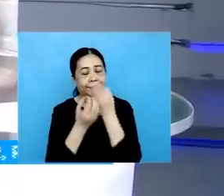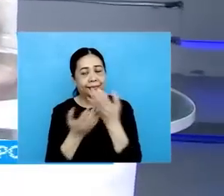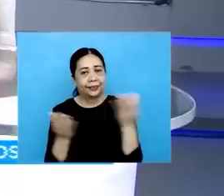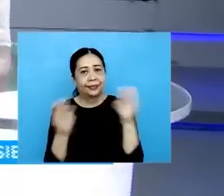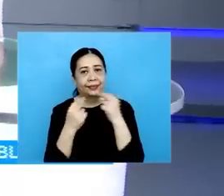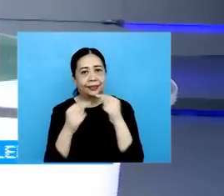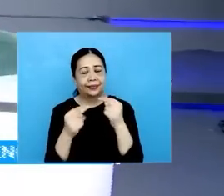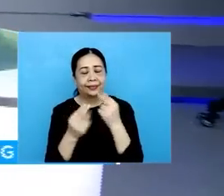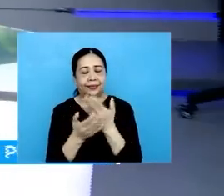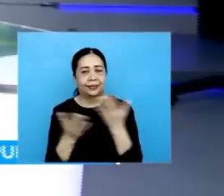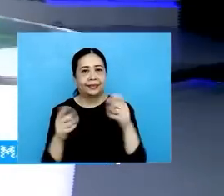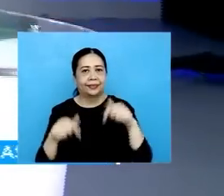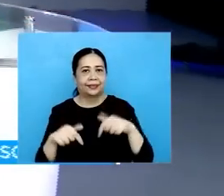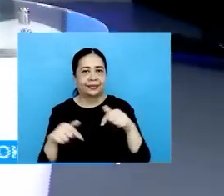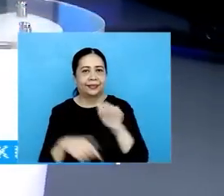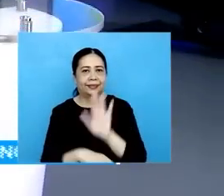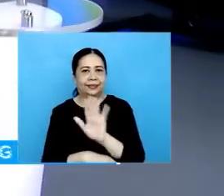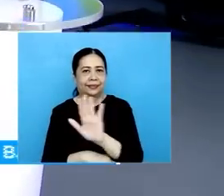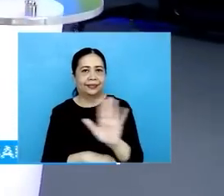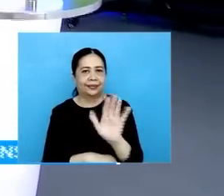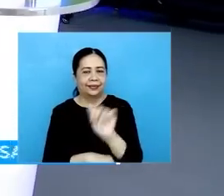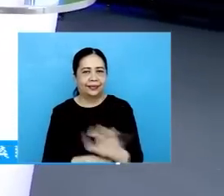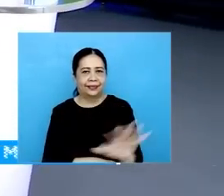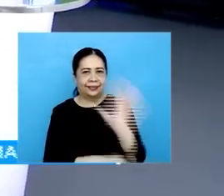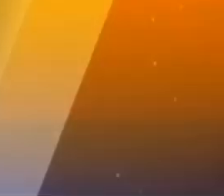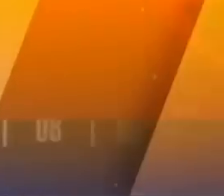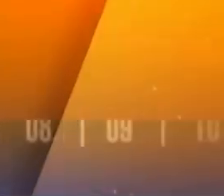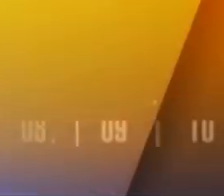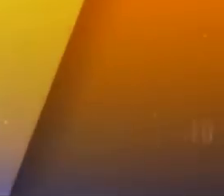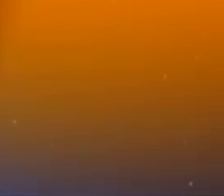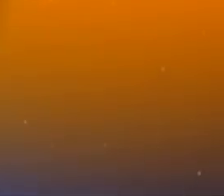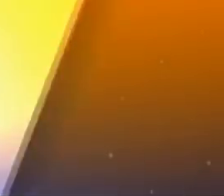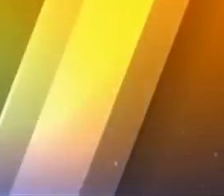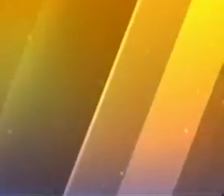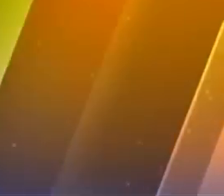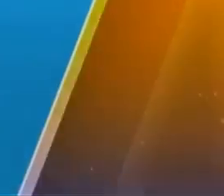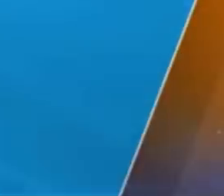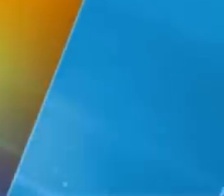balita at impormasyon dito sa Frontline sa umaga.